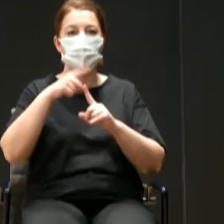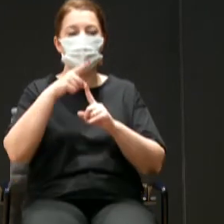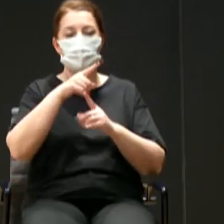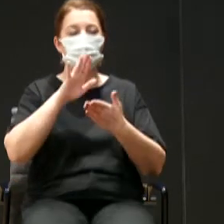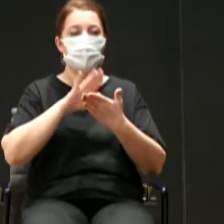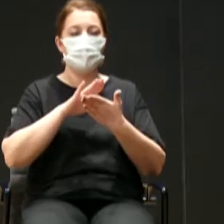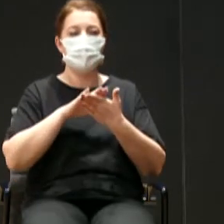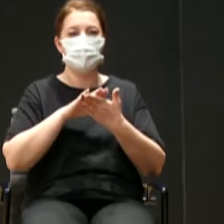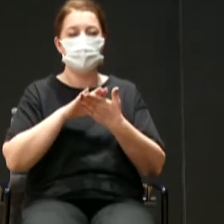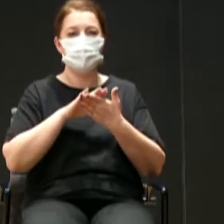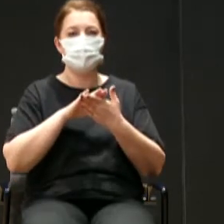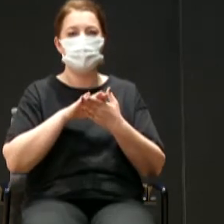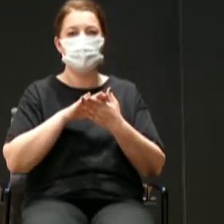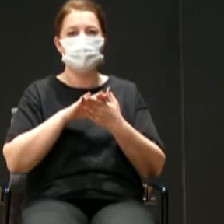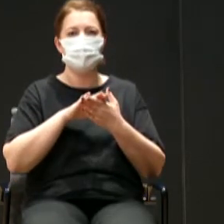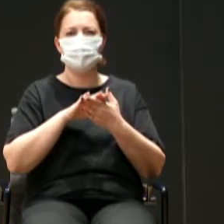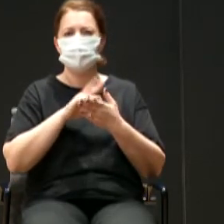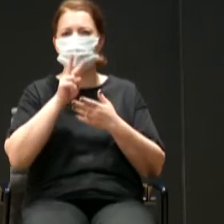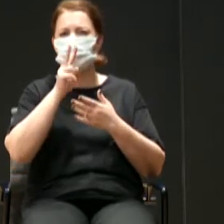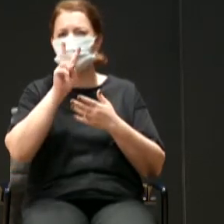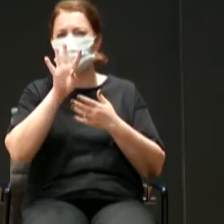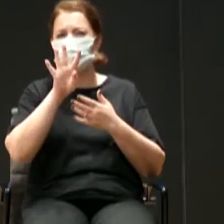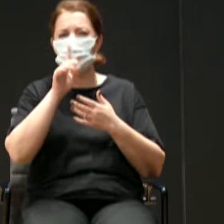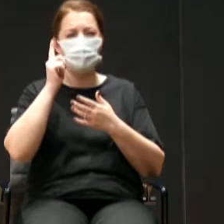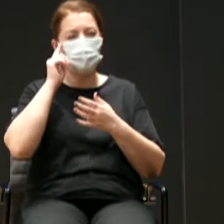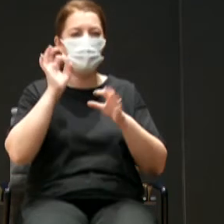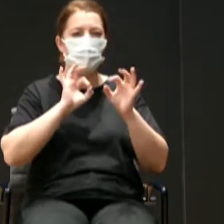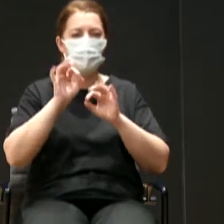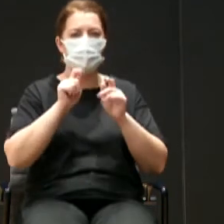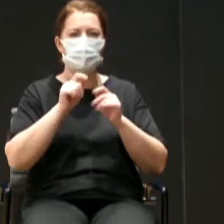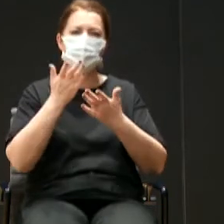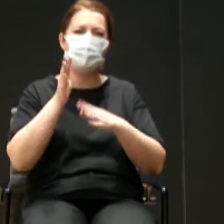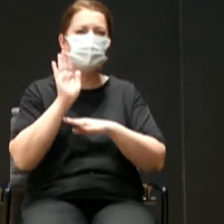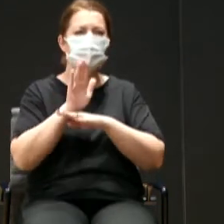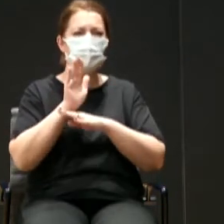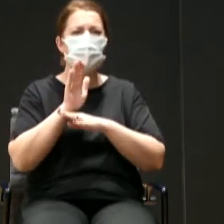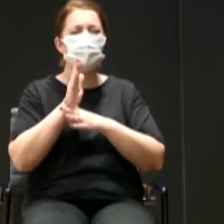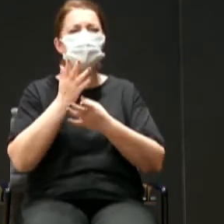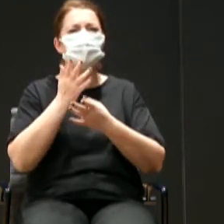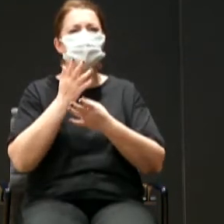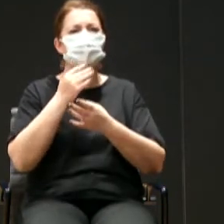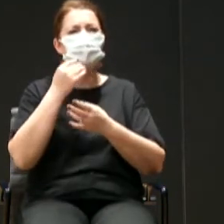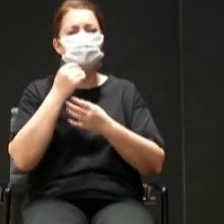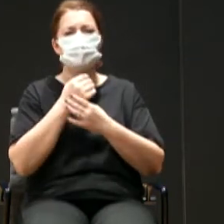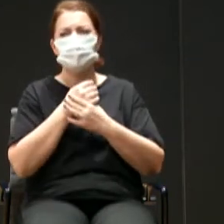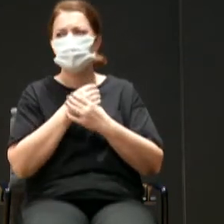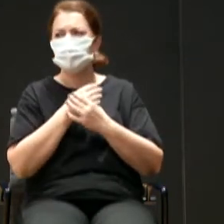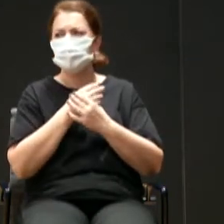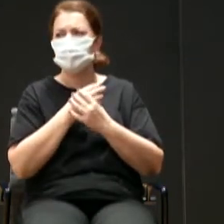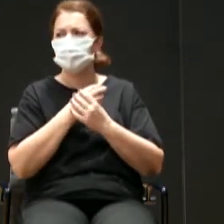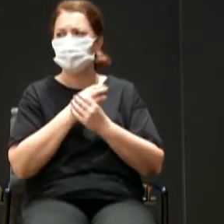Tahir arkadaş tabii kendileriyle ilgili 2024 planı yaptı. Ya demokrasilerde çare tükenmez ama böyle uçuk hayaller önce onlar